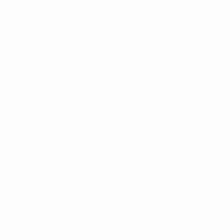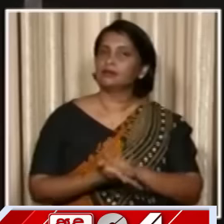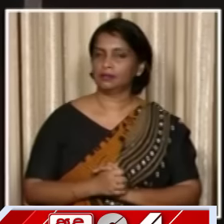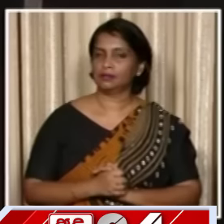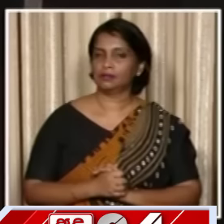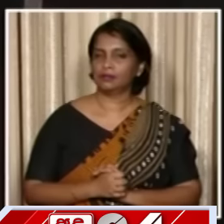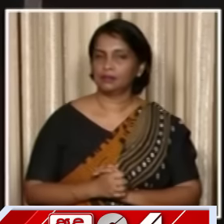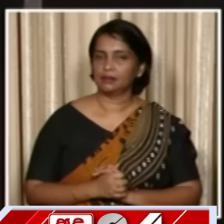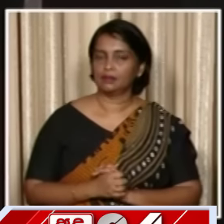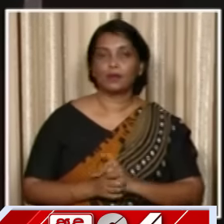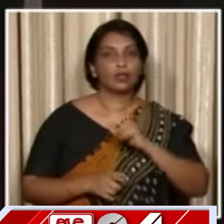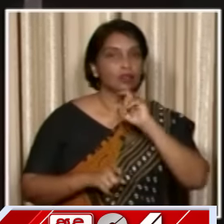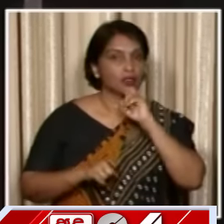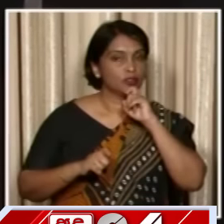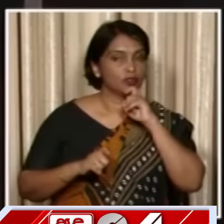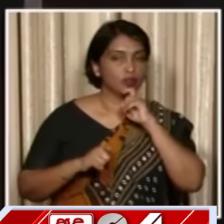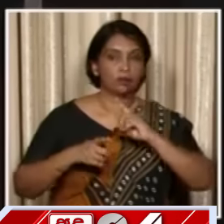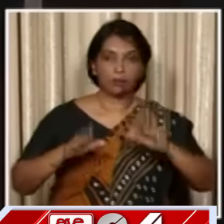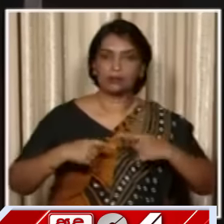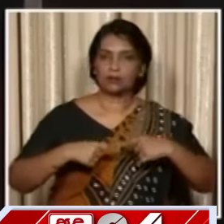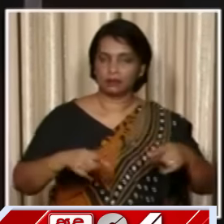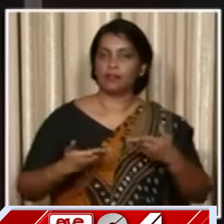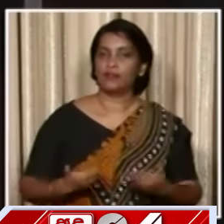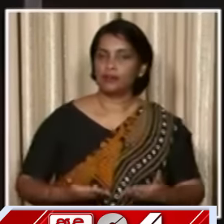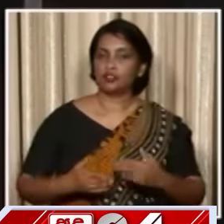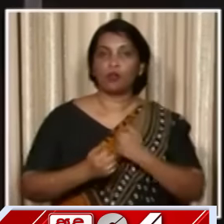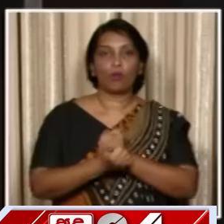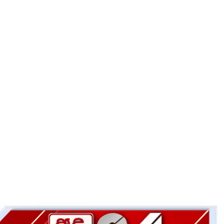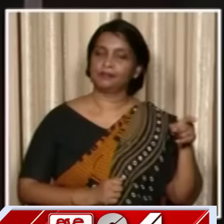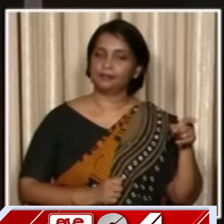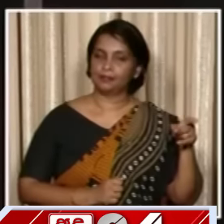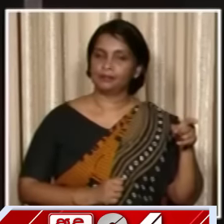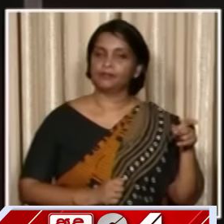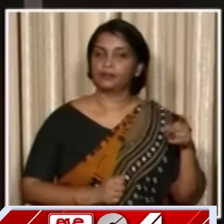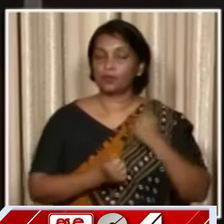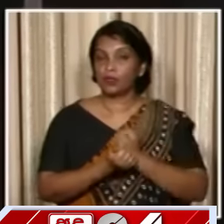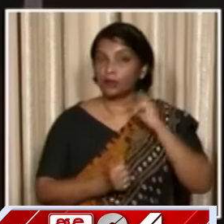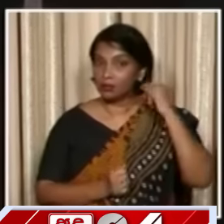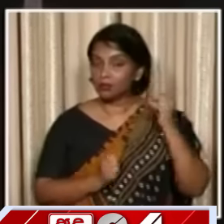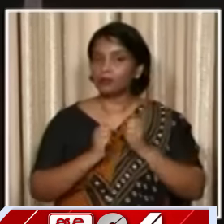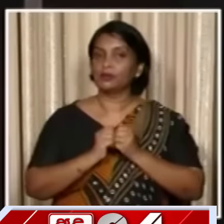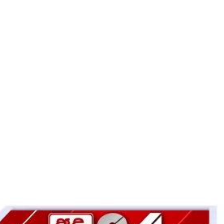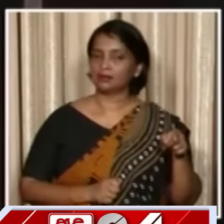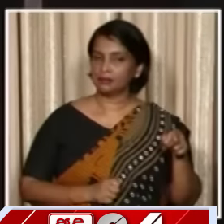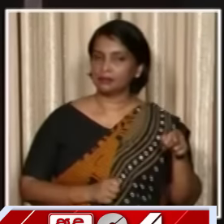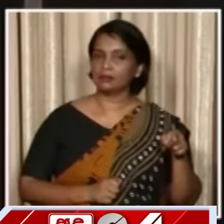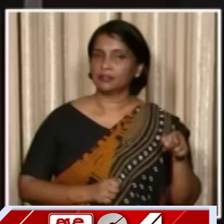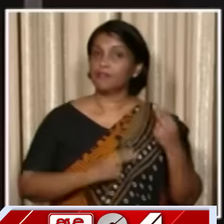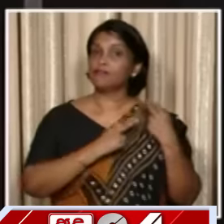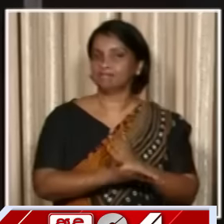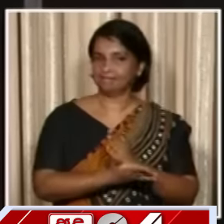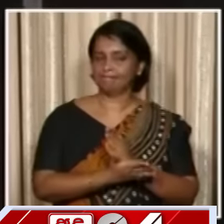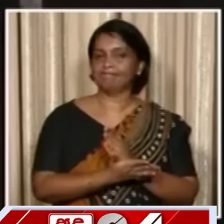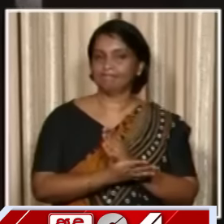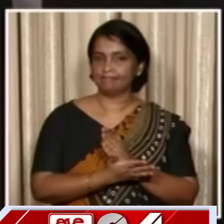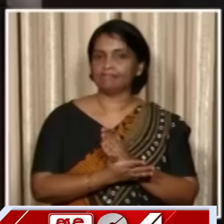ලංකපේ නඩු විභාගයේ අවසන් වන තෙක් වර්තමාන පොලිස්පතිවරයාගේ පොලිස්පති හැටියට කටයුතු කිරීමේ වගකීම